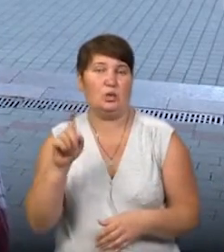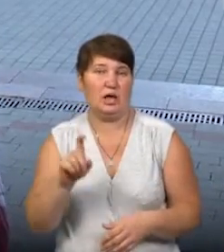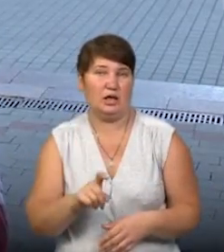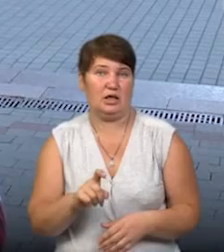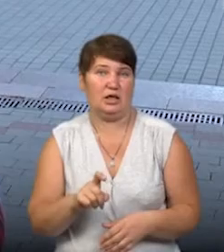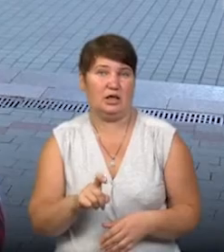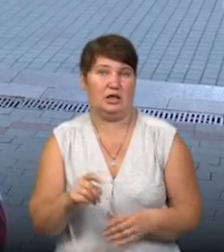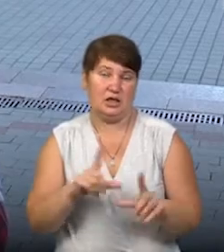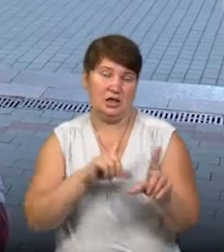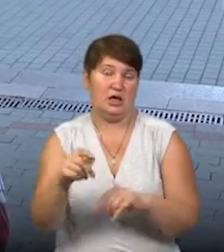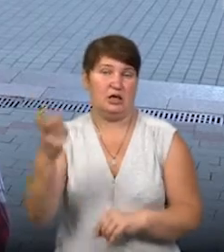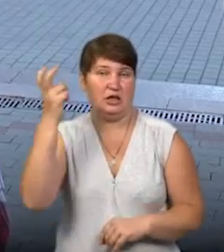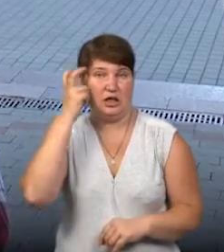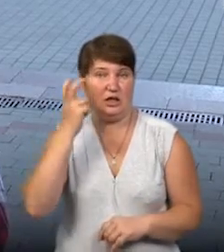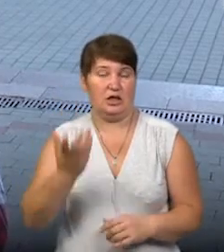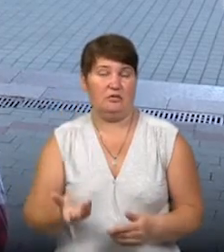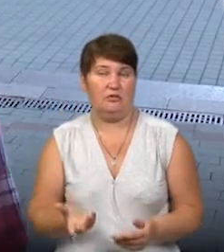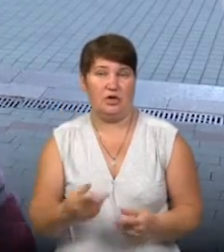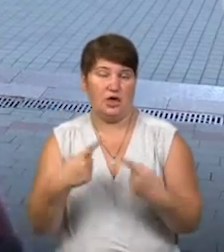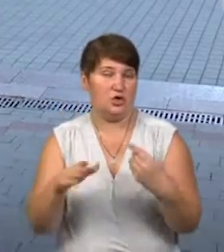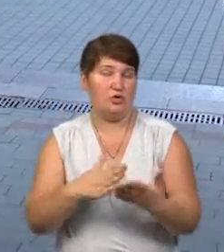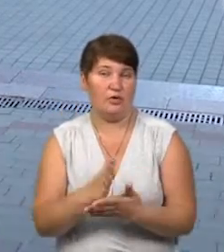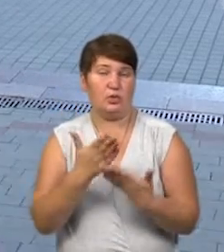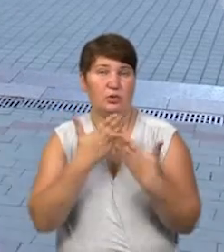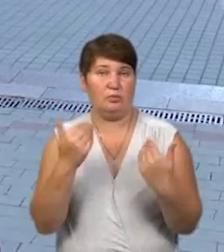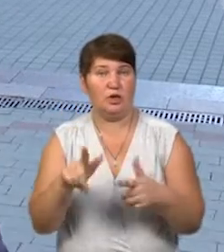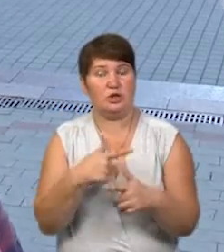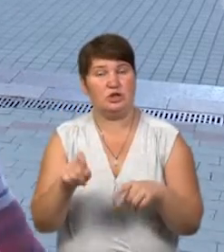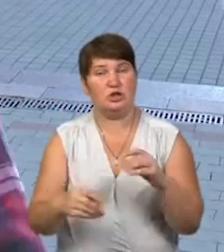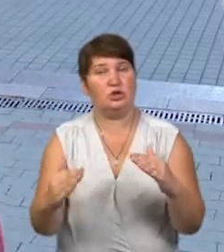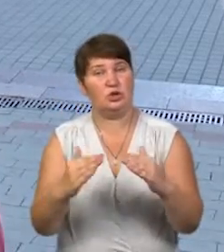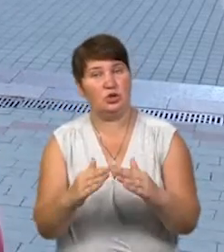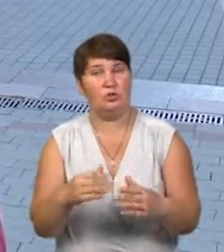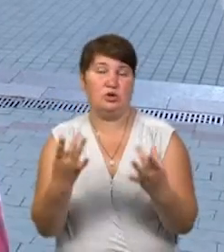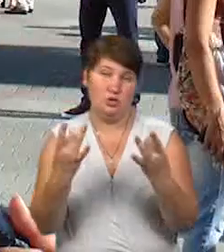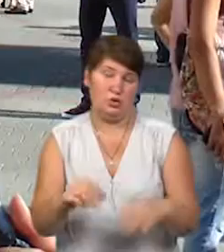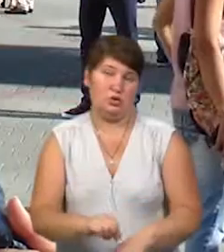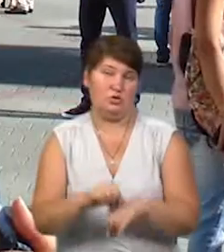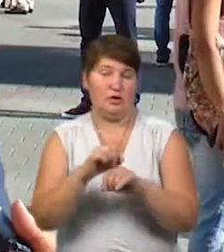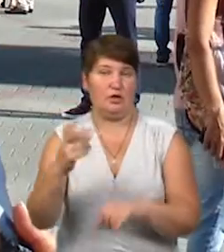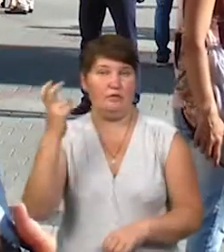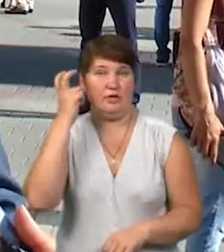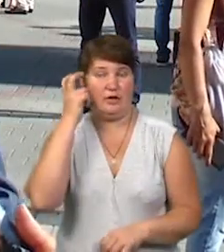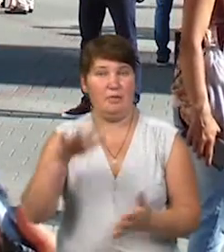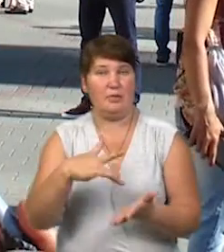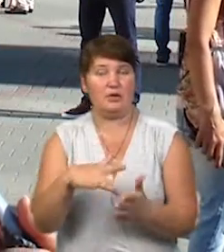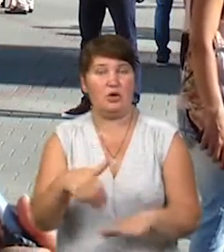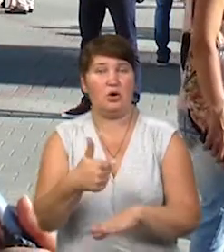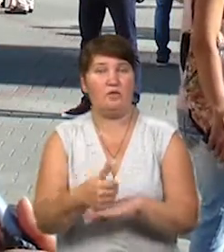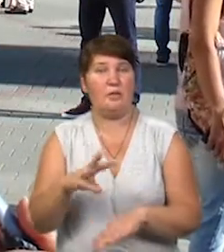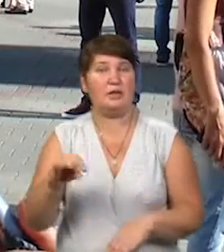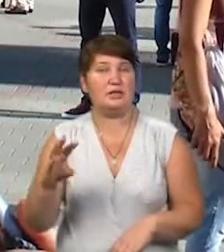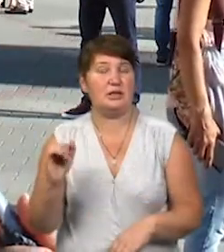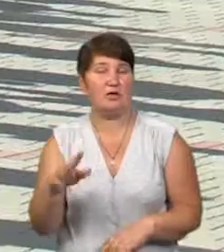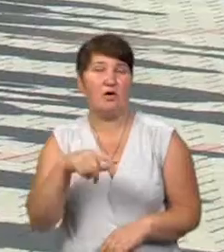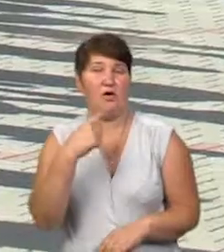Київ, бо у нас просто виходу не буде. Чи сидіти вдома, нічого не робити, чи вже просто страйкувати в Києві? Міський голова Руслан Марцінків каже, що